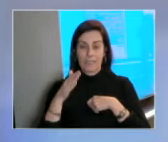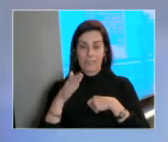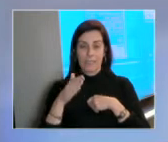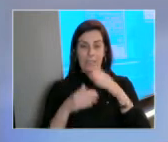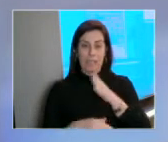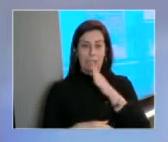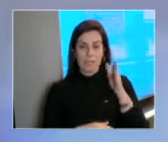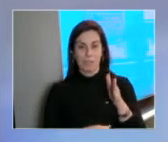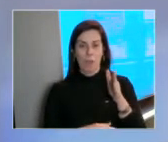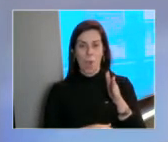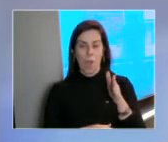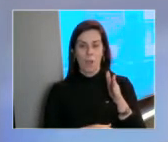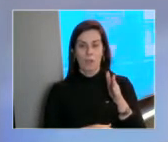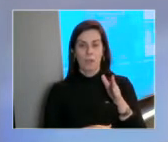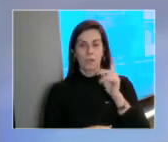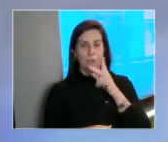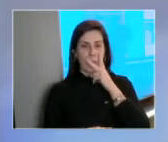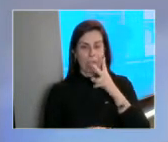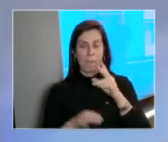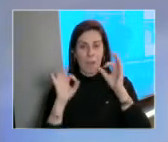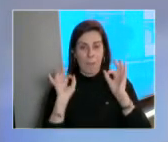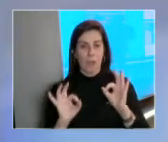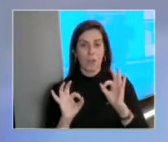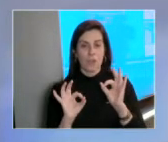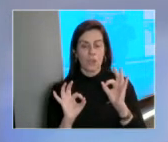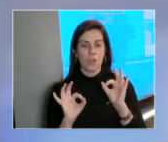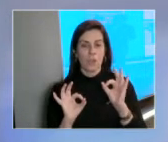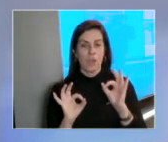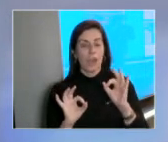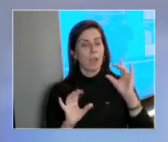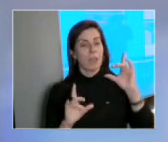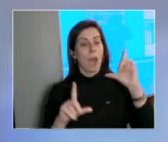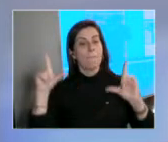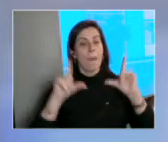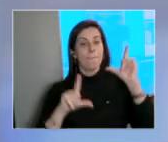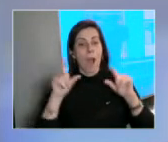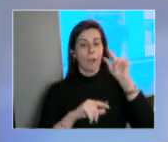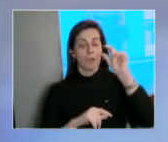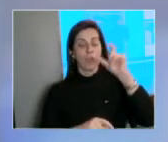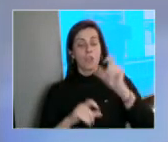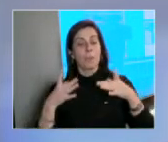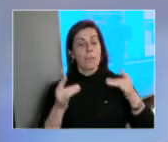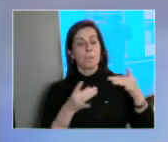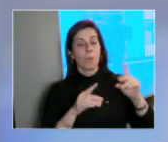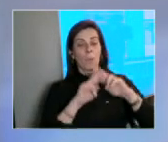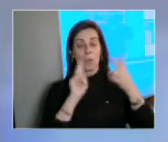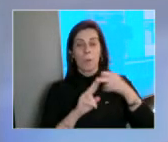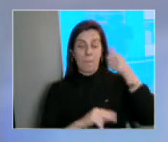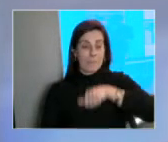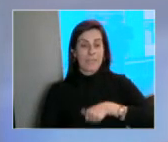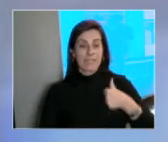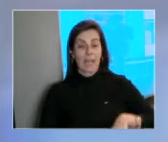לעמוד השמאלי של הכתבה, אז אנחנו נראה כאן ממש את המפה של האנשים שנדבקו בכל העולם. בסין